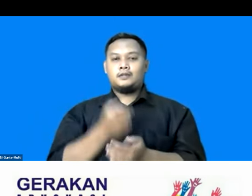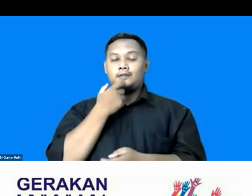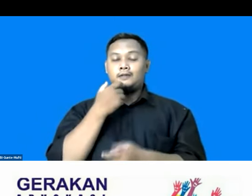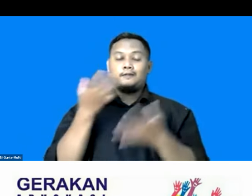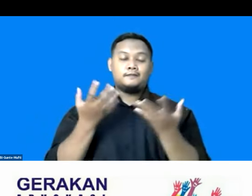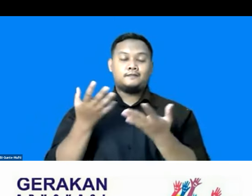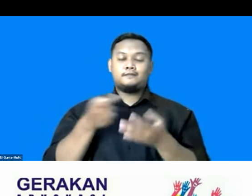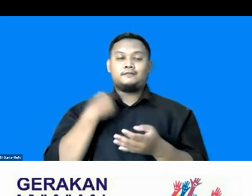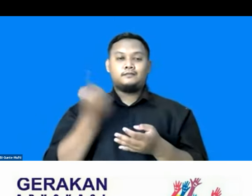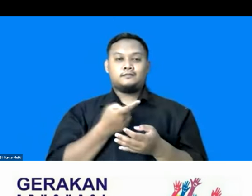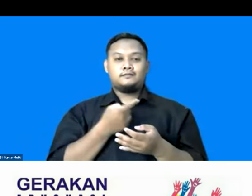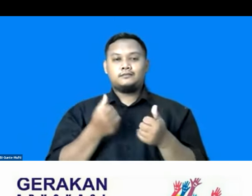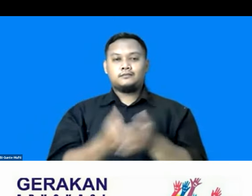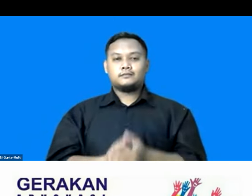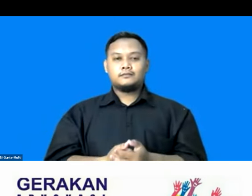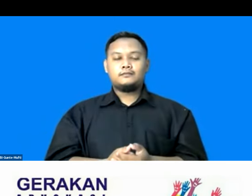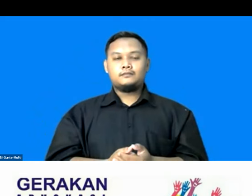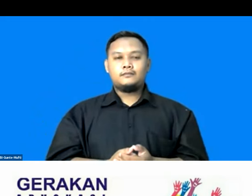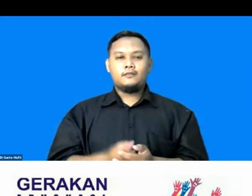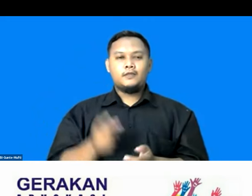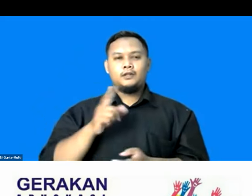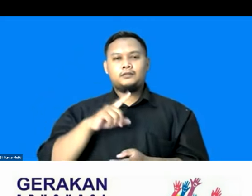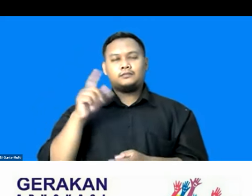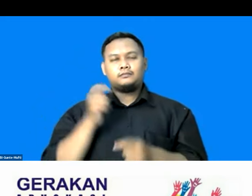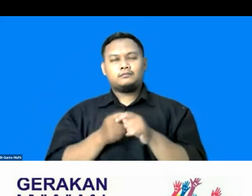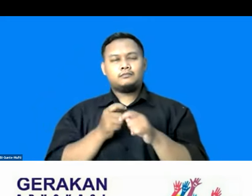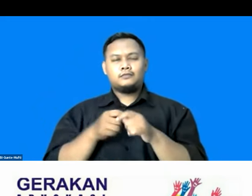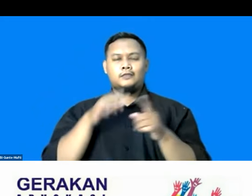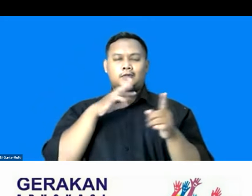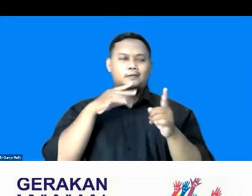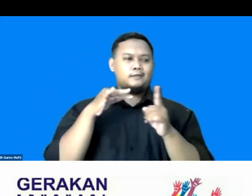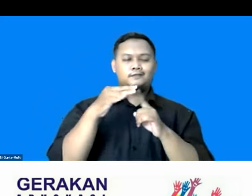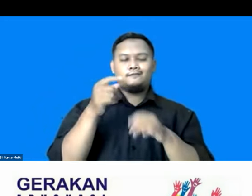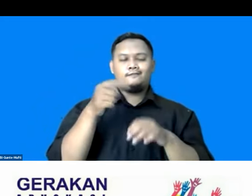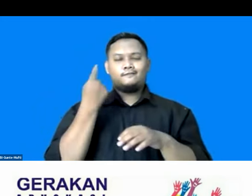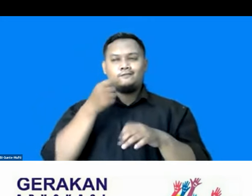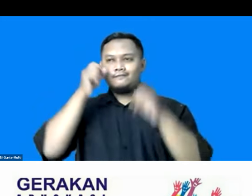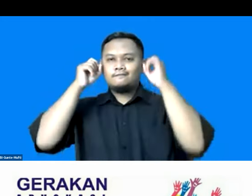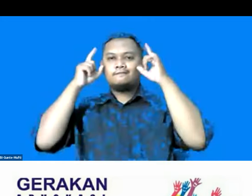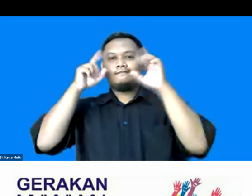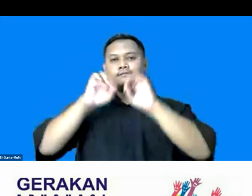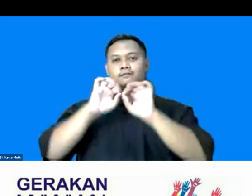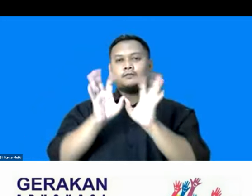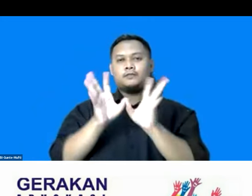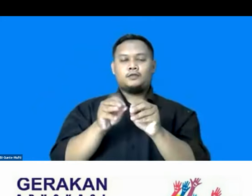kita bisa lebih membuat masyarakat kita lebih inklusi begitu.